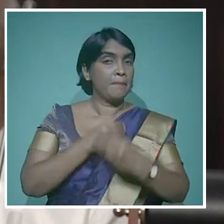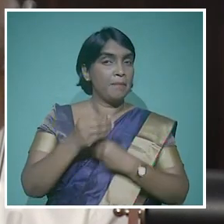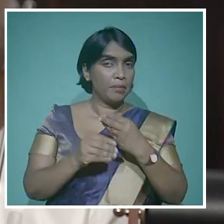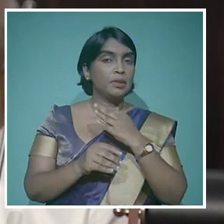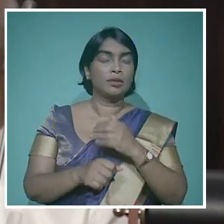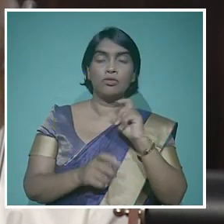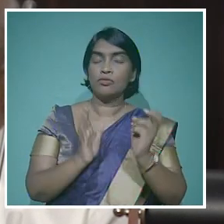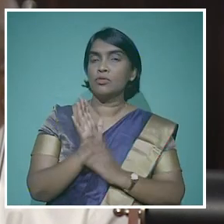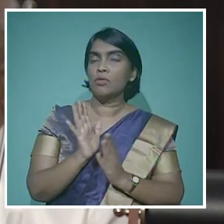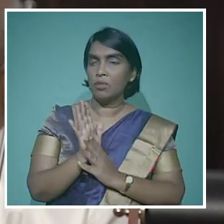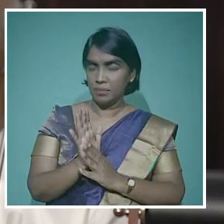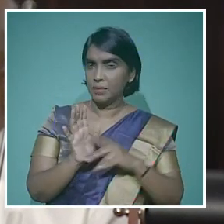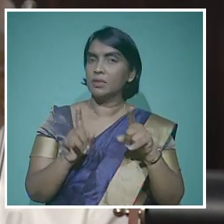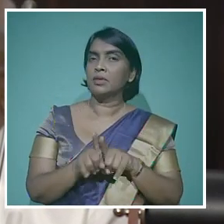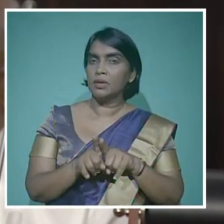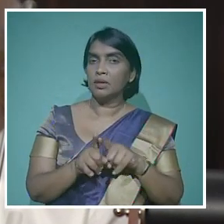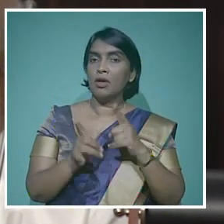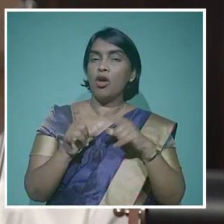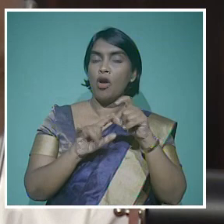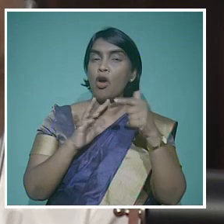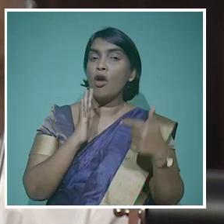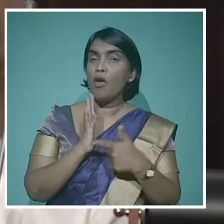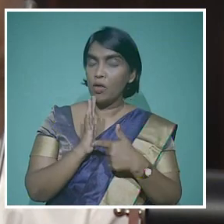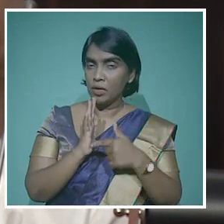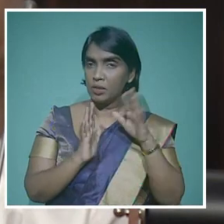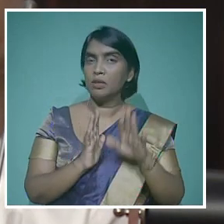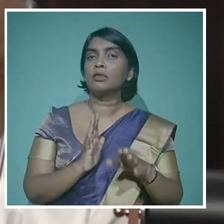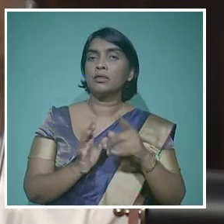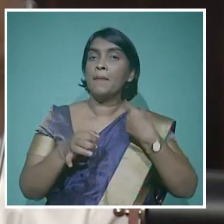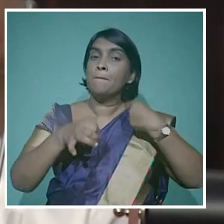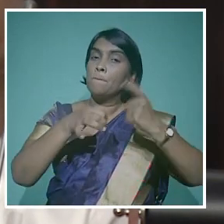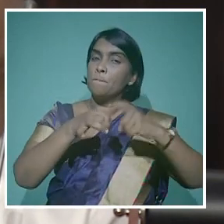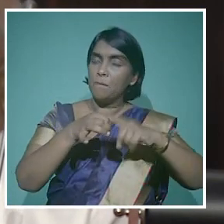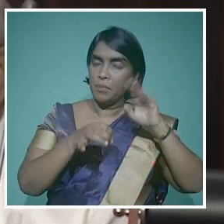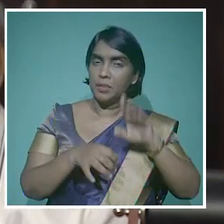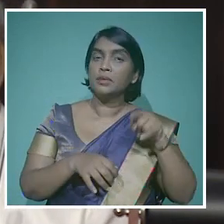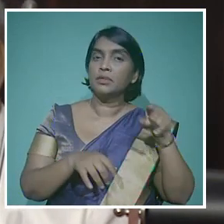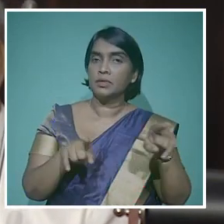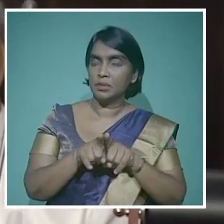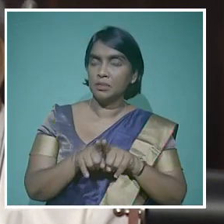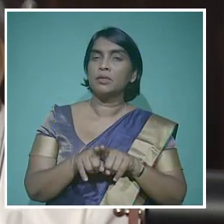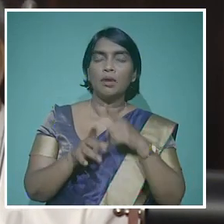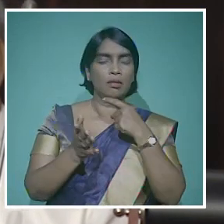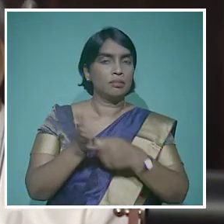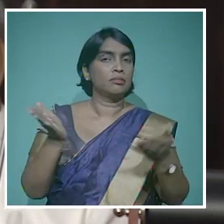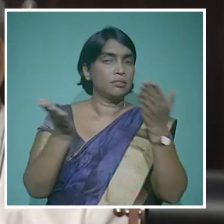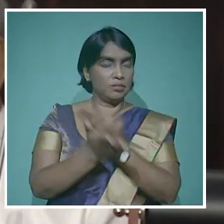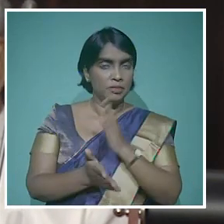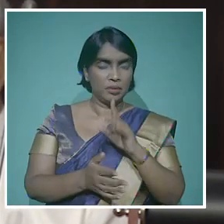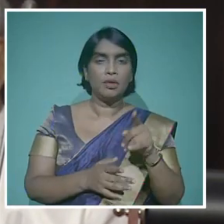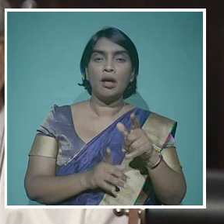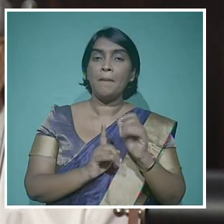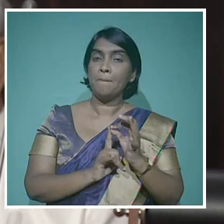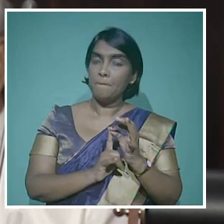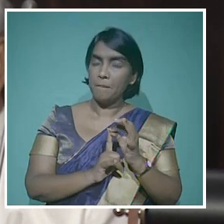කාර්ක සභාදී මෙන්ම විගණකාධිපතියා විසින්ද ප්‍රශ්න කර තිබෙනවා. එබැවින් සාමික ගිවිසුම යටතේ